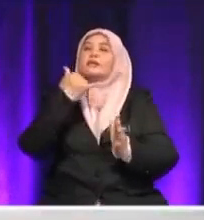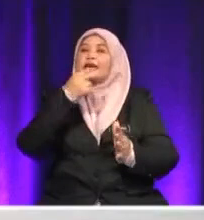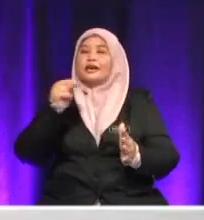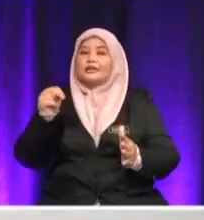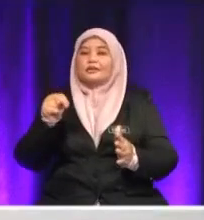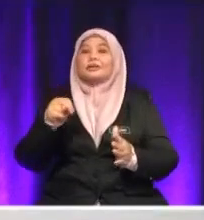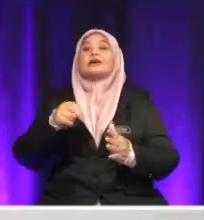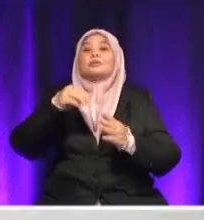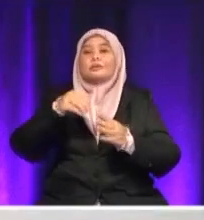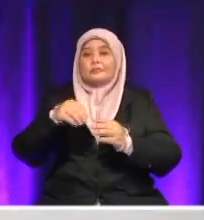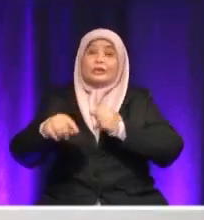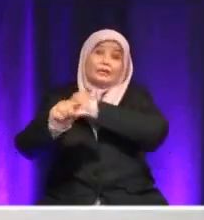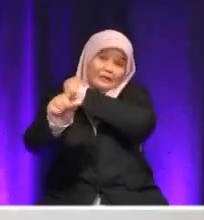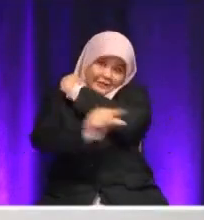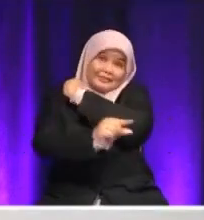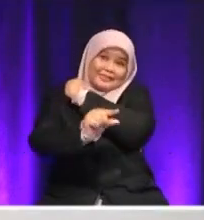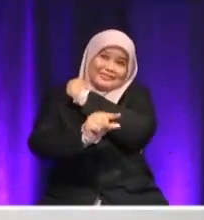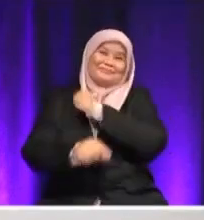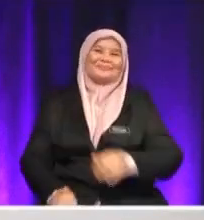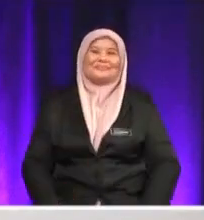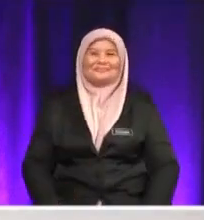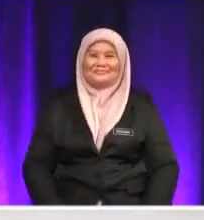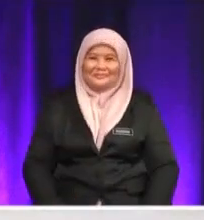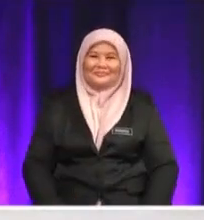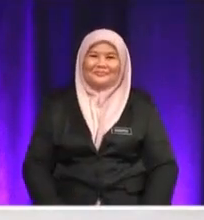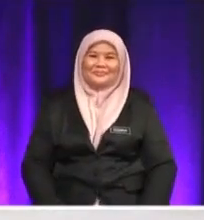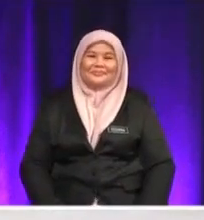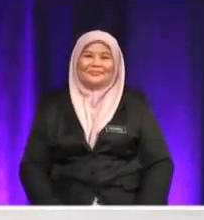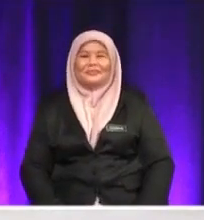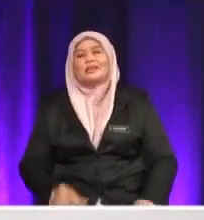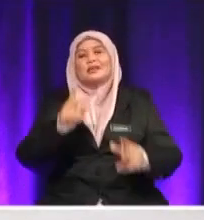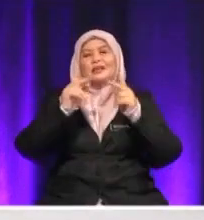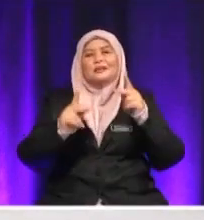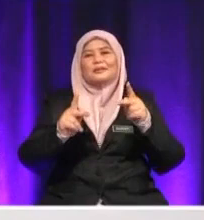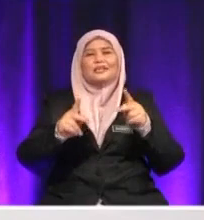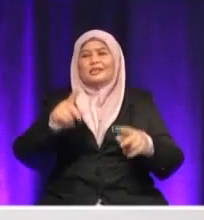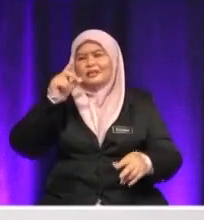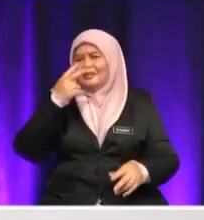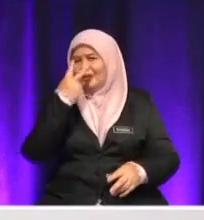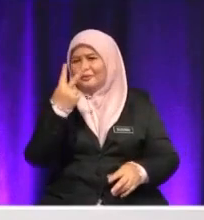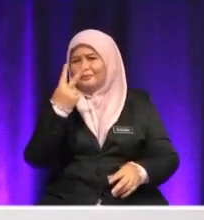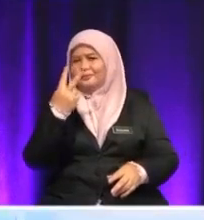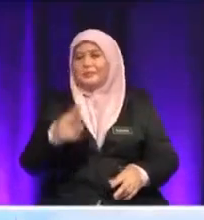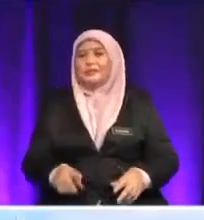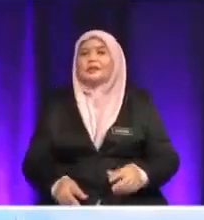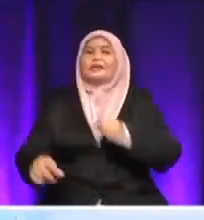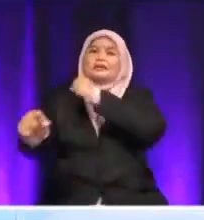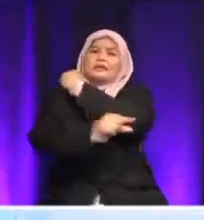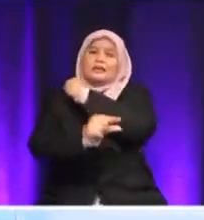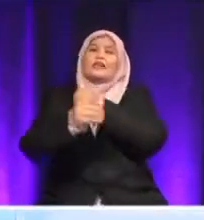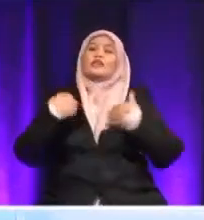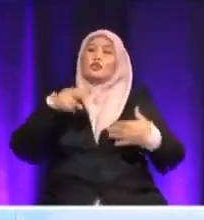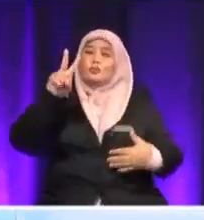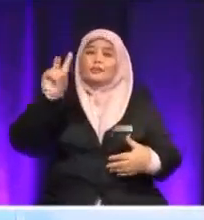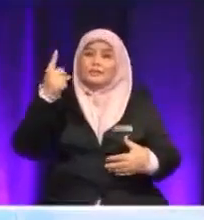bawah kisos. Okey. Boleh hakim? Boleh Ustaz. Boleh alhamdulillah. Okey, kalau kita tengok sebenarnya hakim, kisos ni cuma ada dua